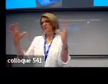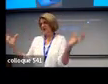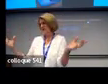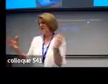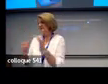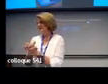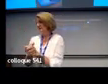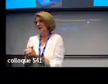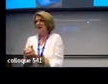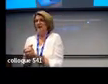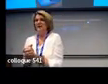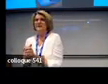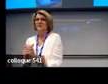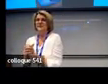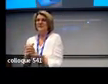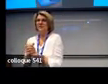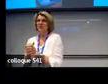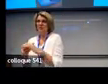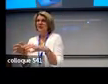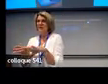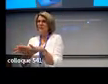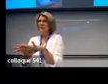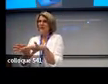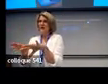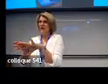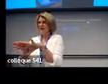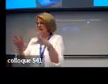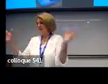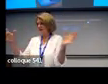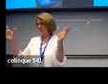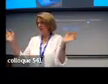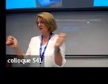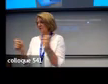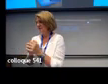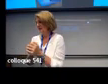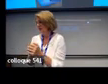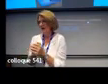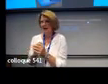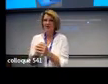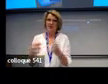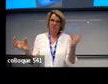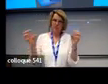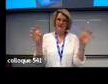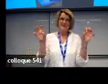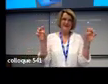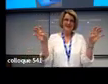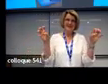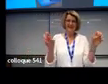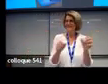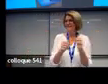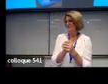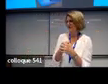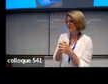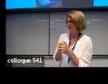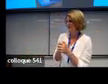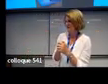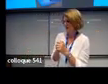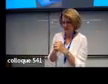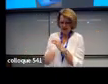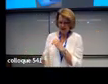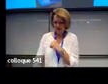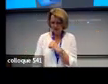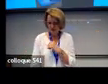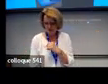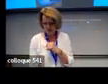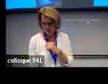arrive à trouver de façon suffisante, que nos mots-clés peuvent avoir une portée suffisamment large là, pour essayer de trouver le